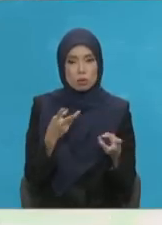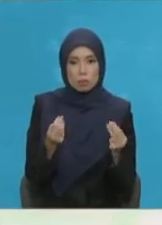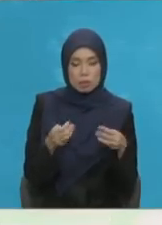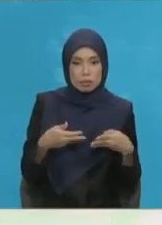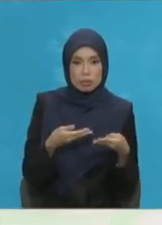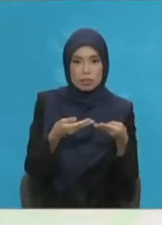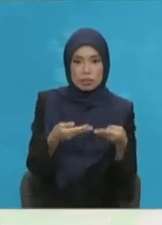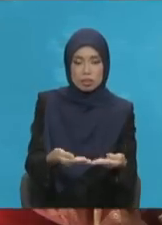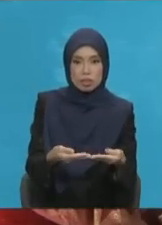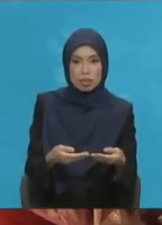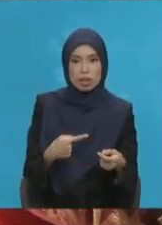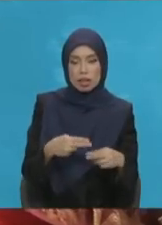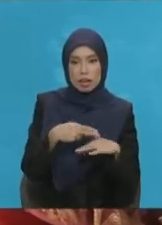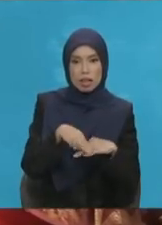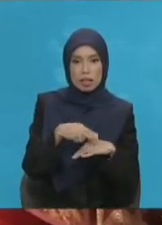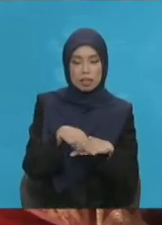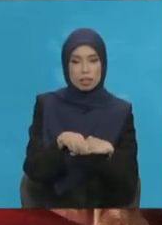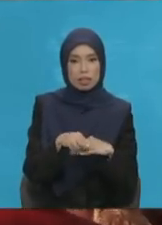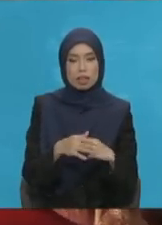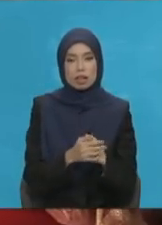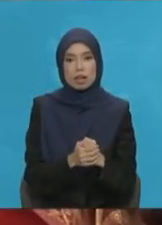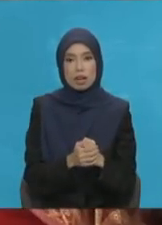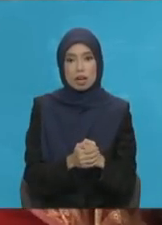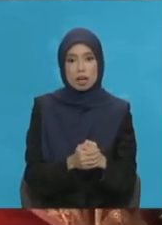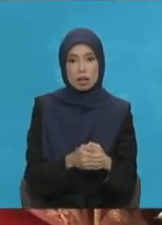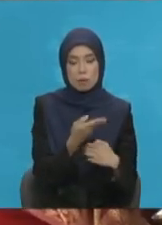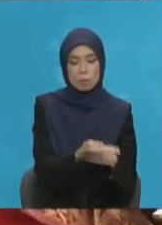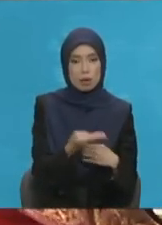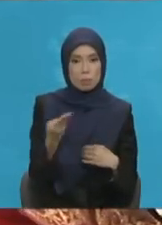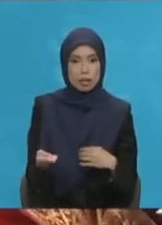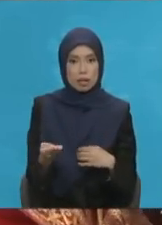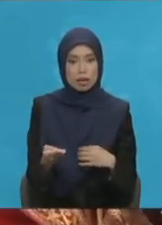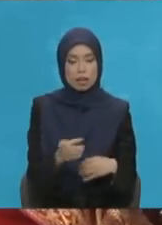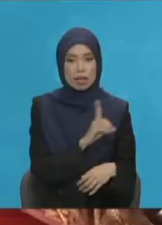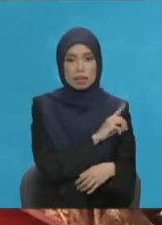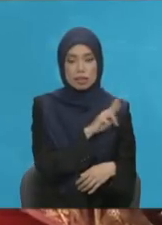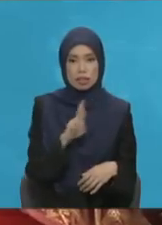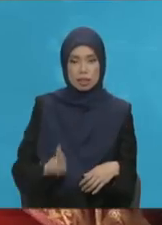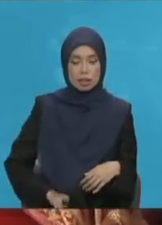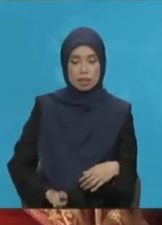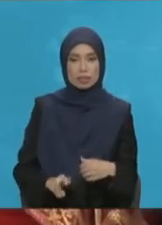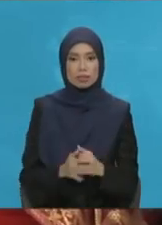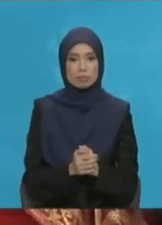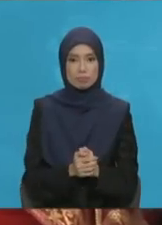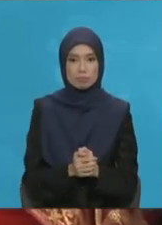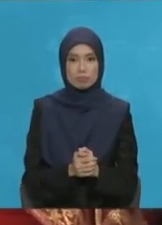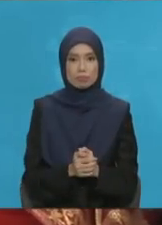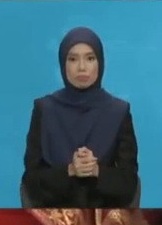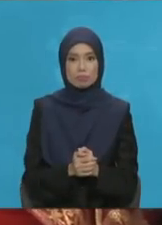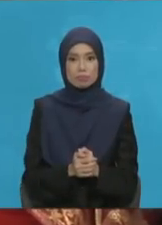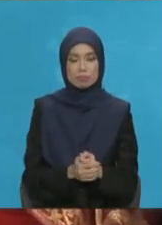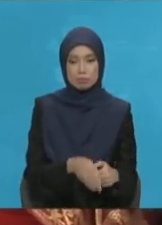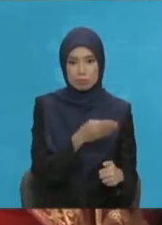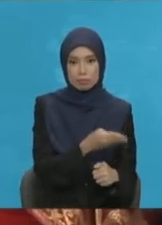dan pertunangan gereja prambani telah diciptakan oleh